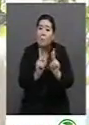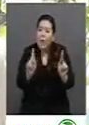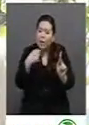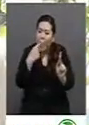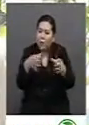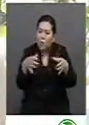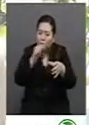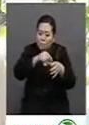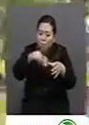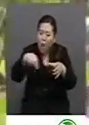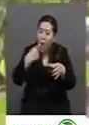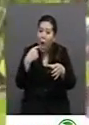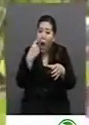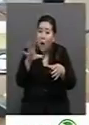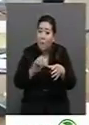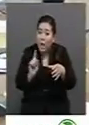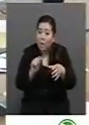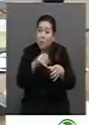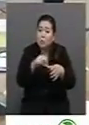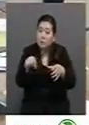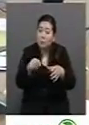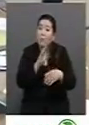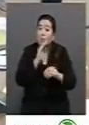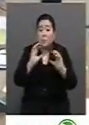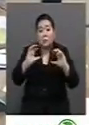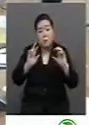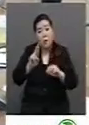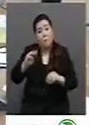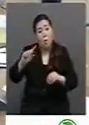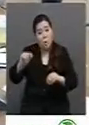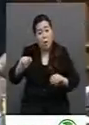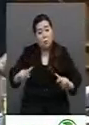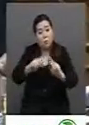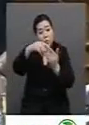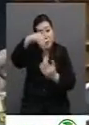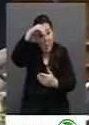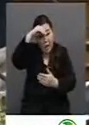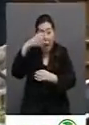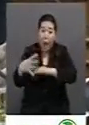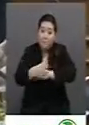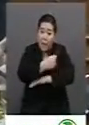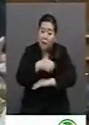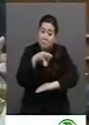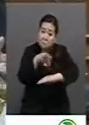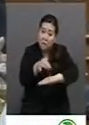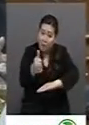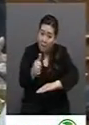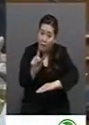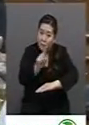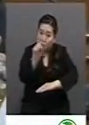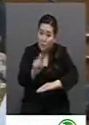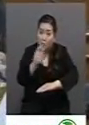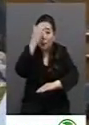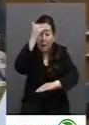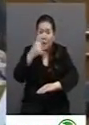การตรวจสอบและประเมินธรรมาภิบาลนะคะว่ารัฐมนตรีศึกษาจะมีอำนาจแต่งตั้งได้หรือเปล่าเพราะว่ามาจากหลายห